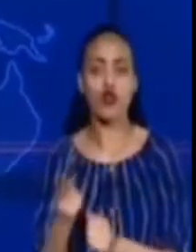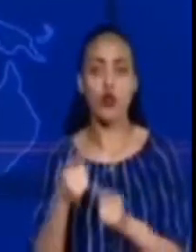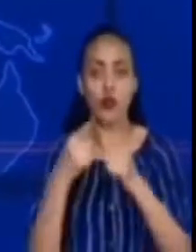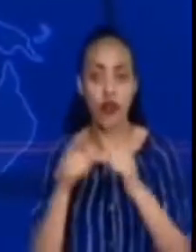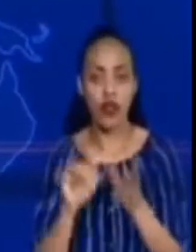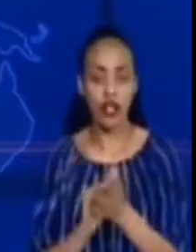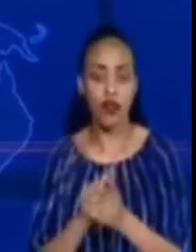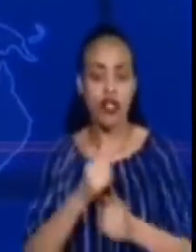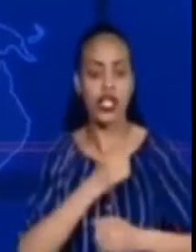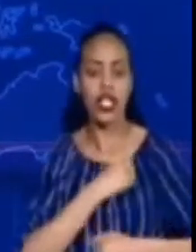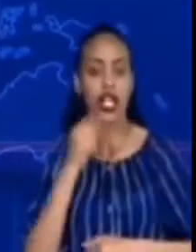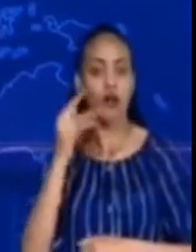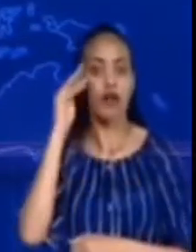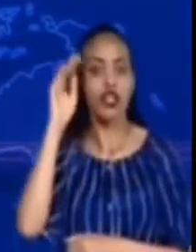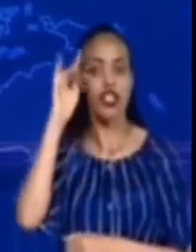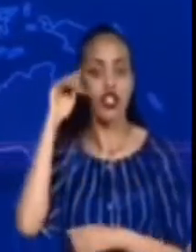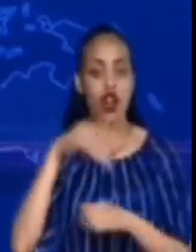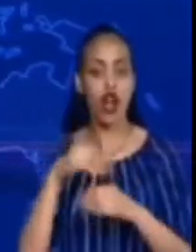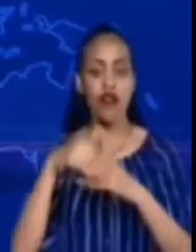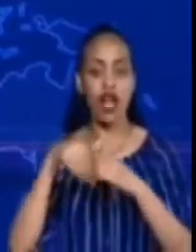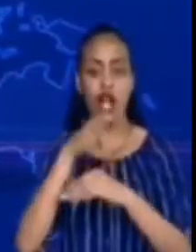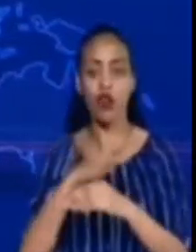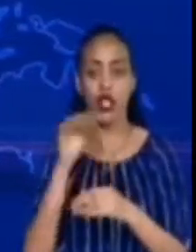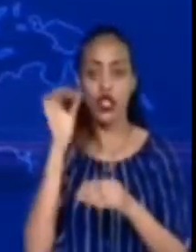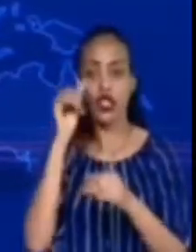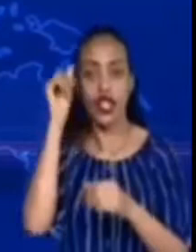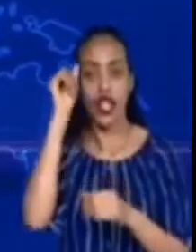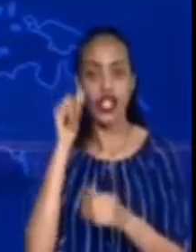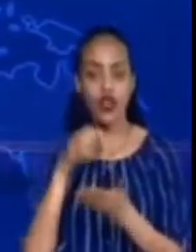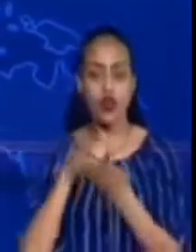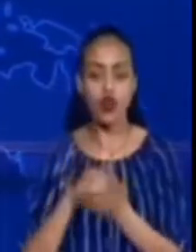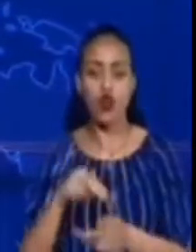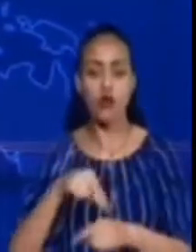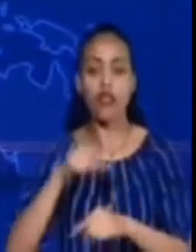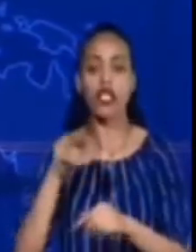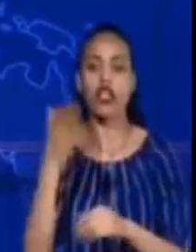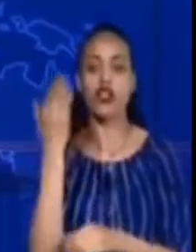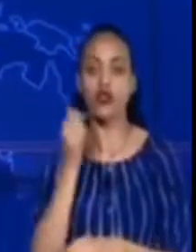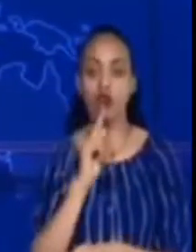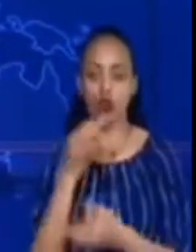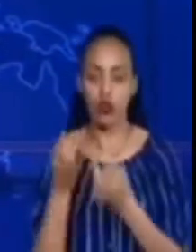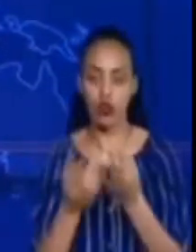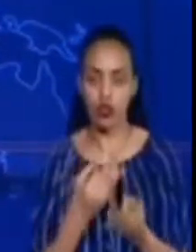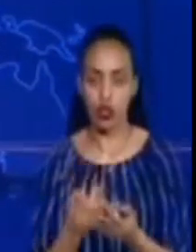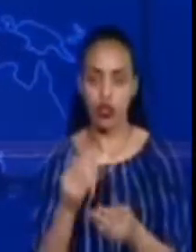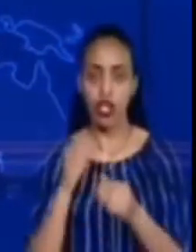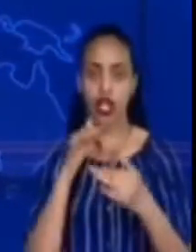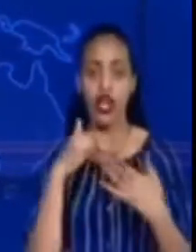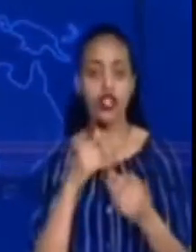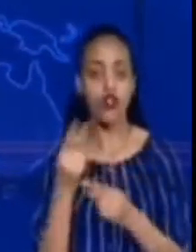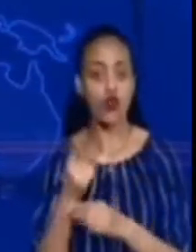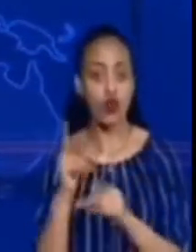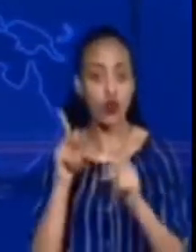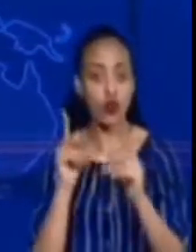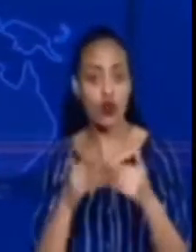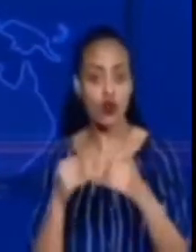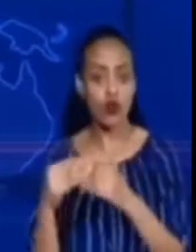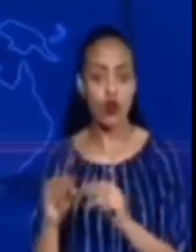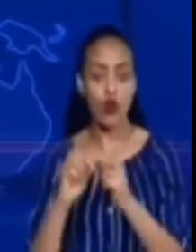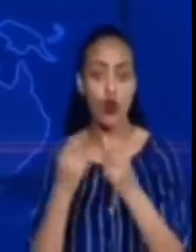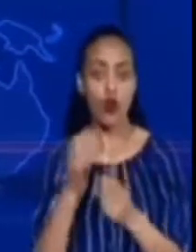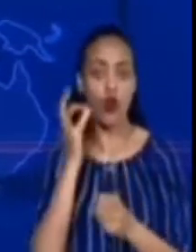ኡማ አውራ ነው። የሙስሊም ምሁር ነው። የታሪክ ተመራማሪ ነው። ሩህሩህ ነው። ደግ ነው። ዝምተኛ